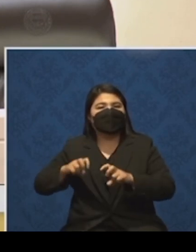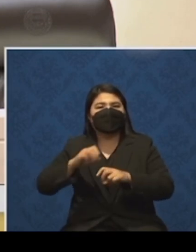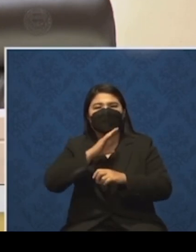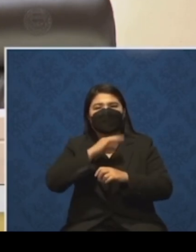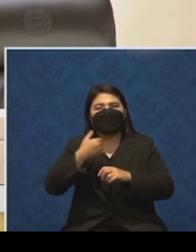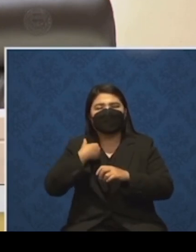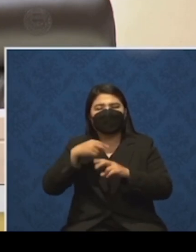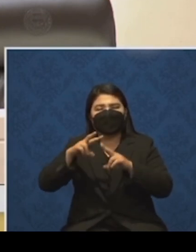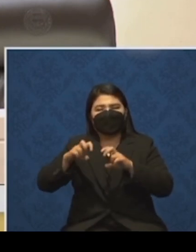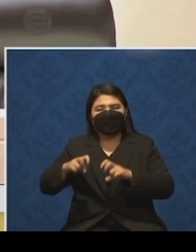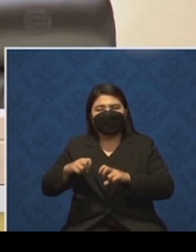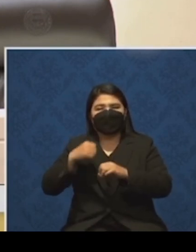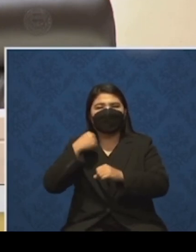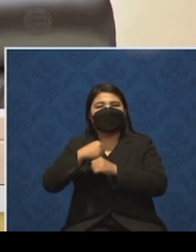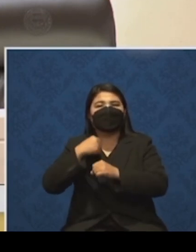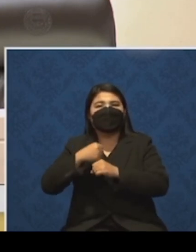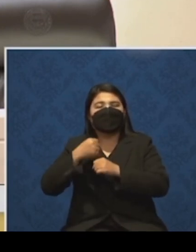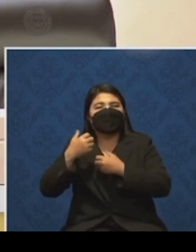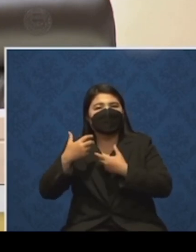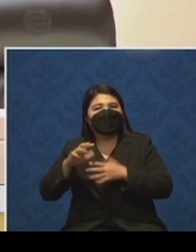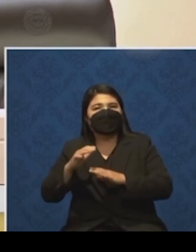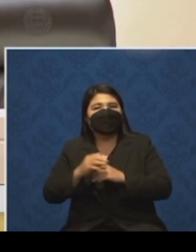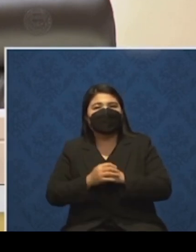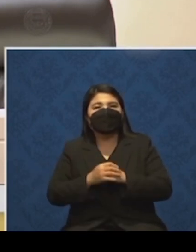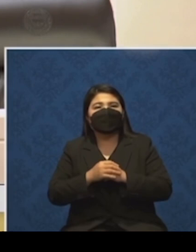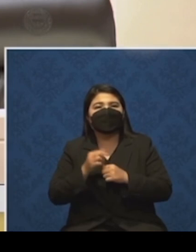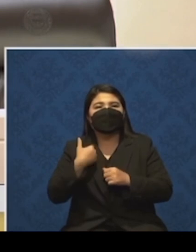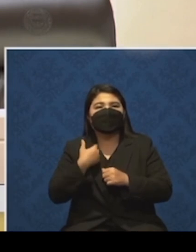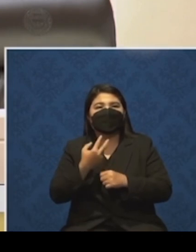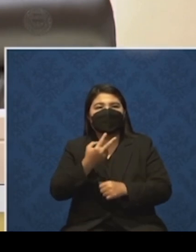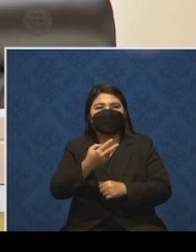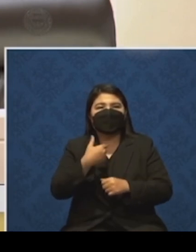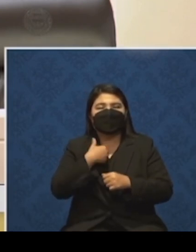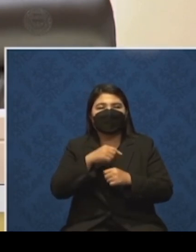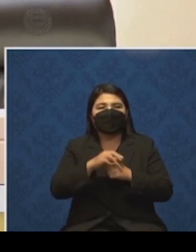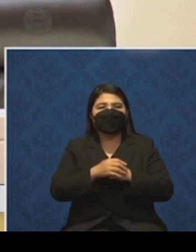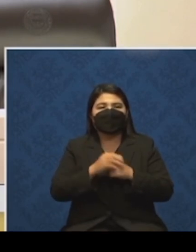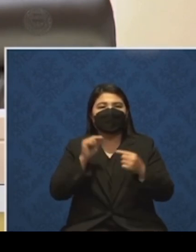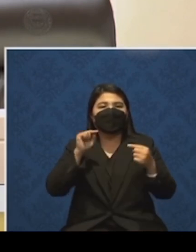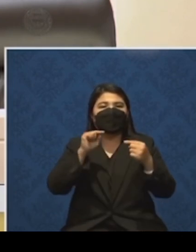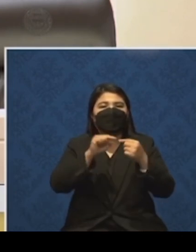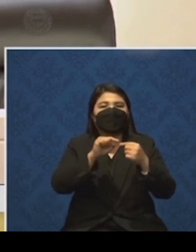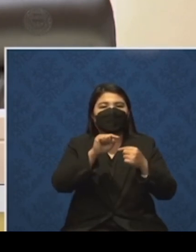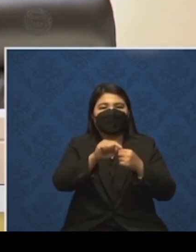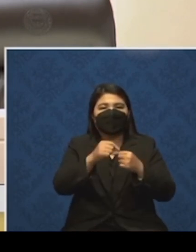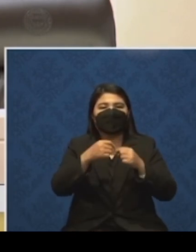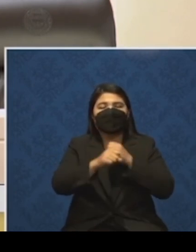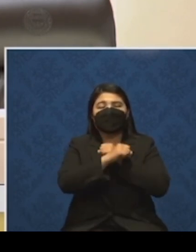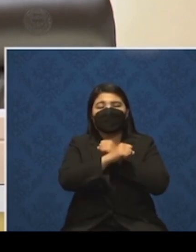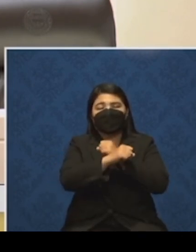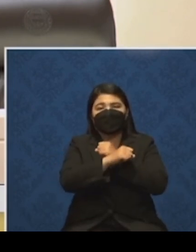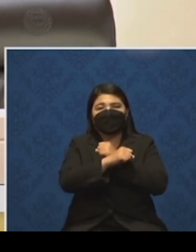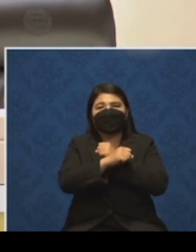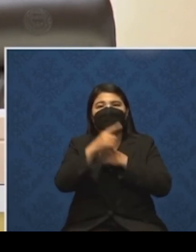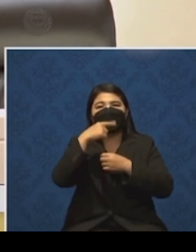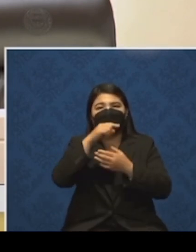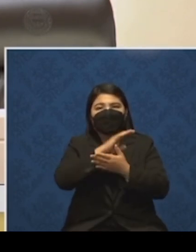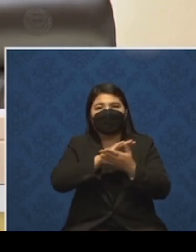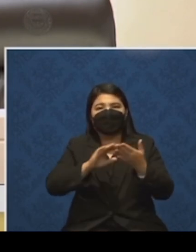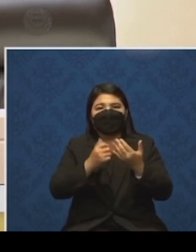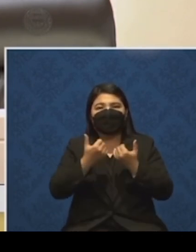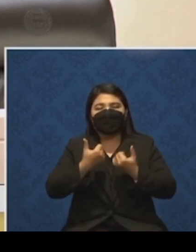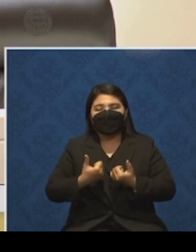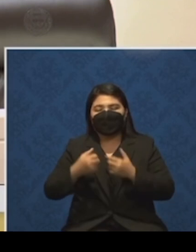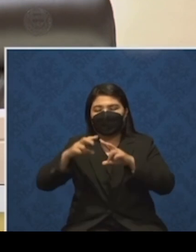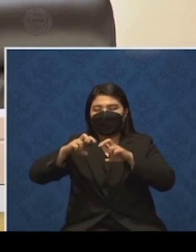การผลิตแล้วก็จะไปอยู่ที่สามัญชนีป้องกันประเทศวิจัยที่อยู่กับเหล่าทัพวิจัยที่อยู่